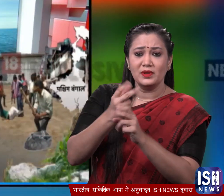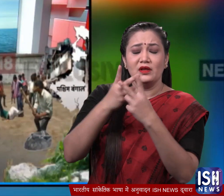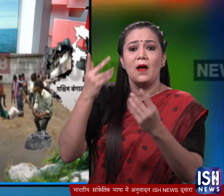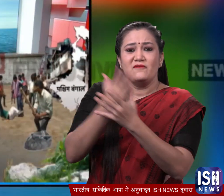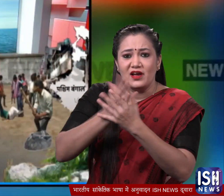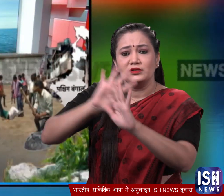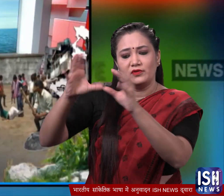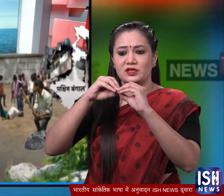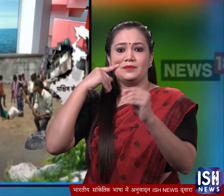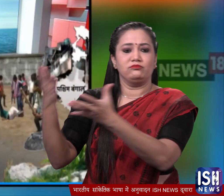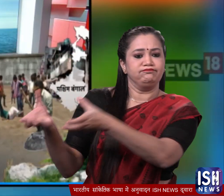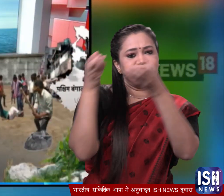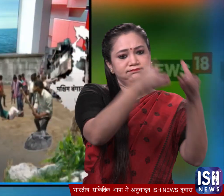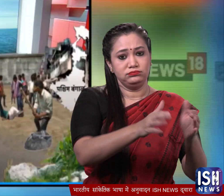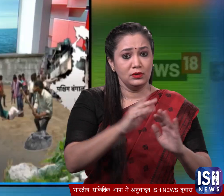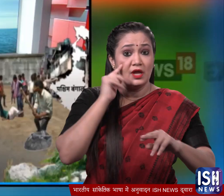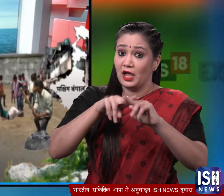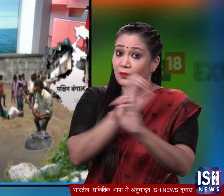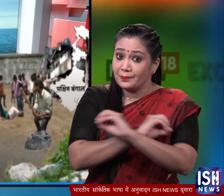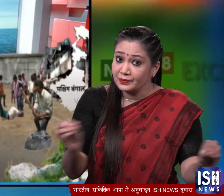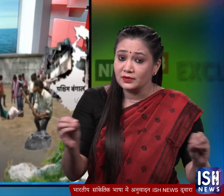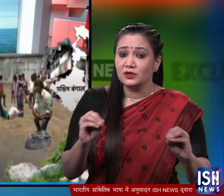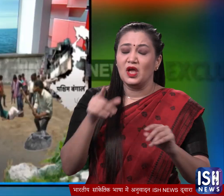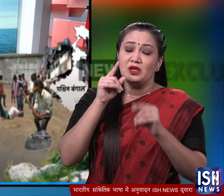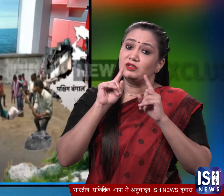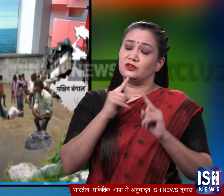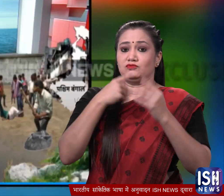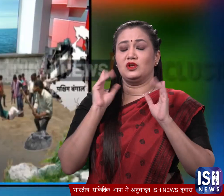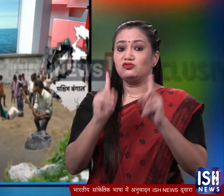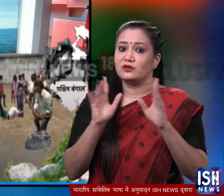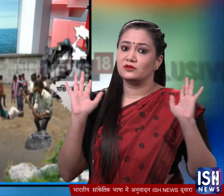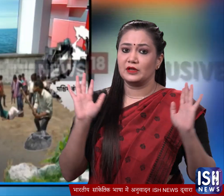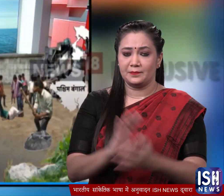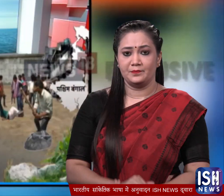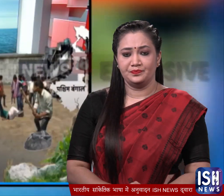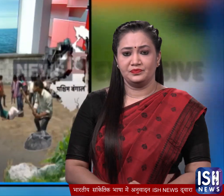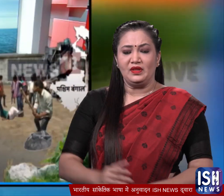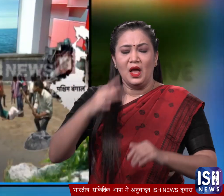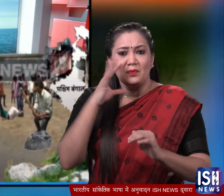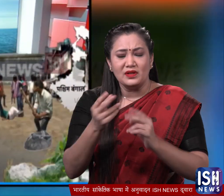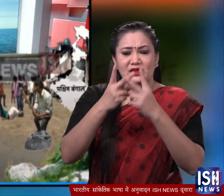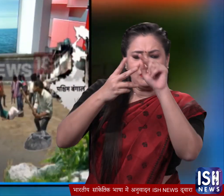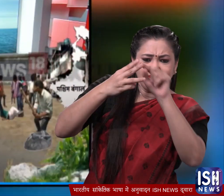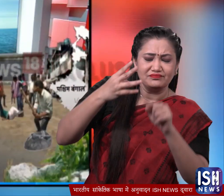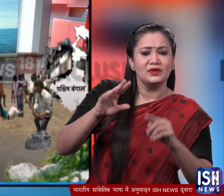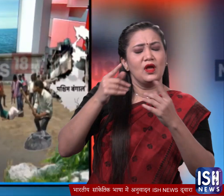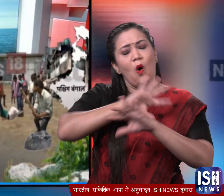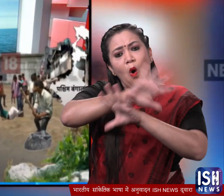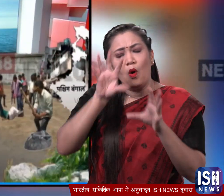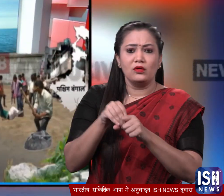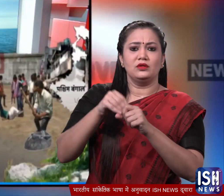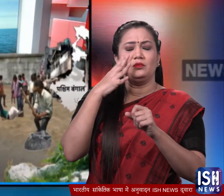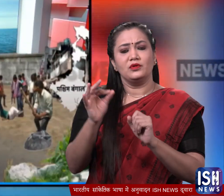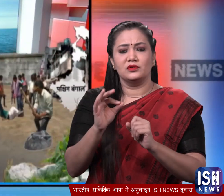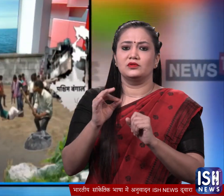से जुड़े सारे कागजात CBI को सौंपे, और अगर ऐसा नहीं होता है तो इसे गंभीरता से लिया जाएगा। अदालत ने गंभीर मामलों को छोड़कर बाकी सभी मामलों